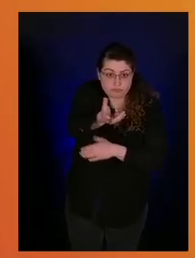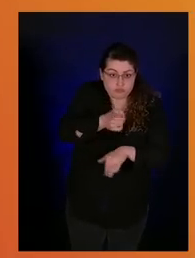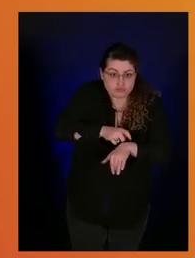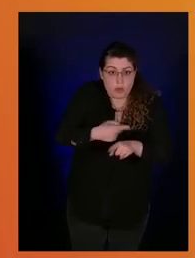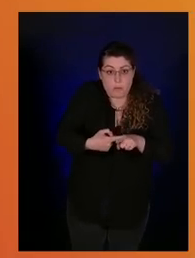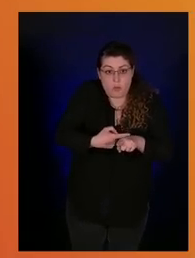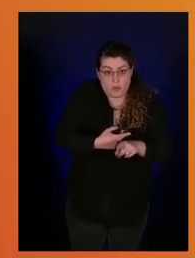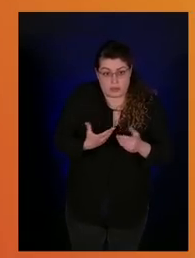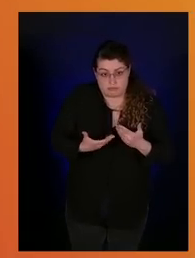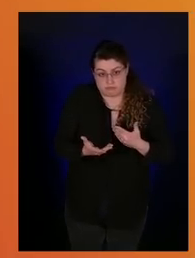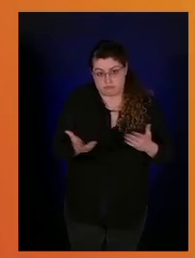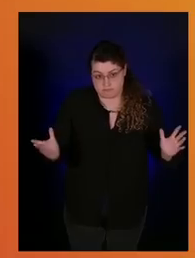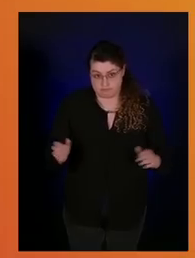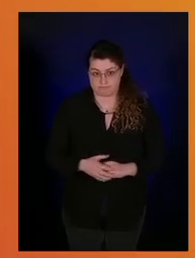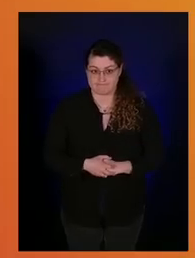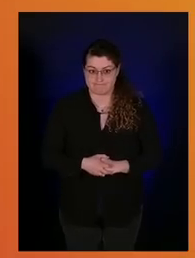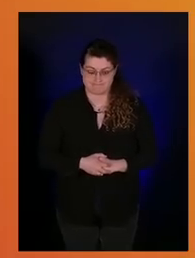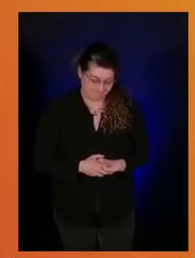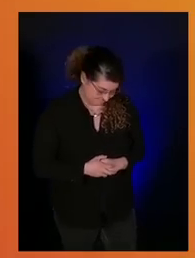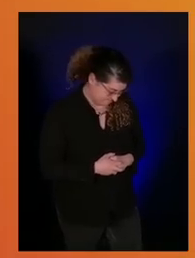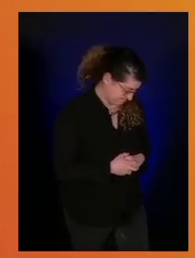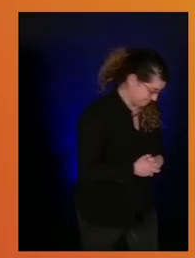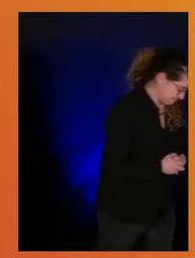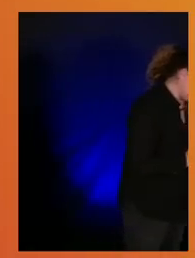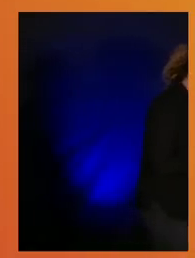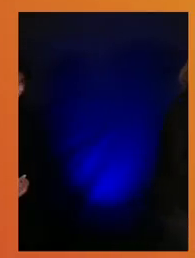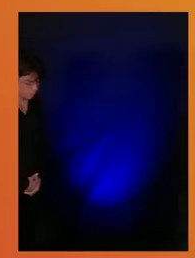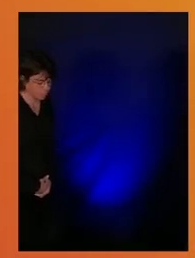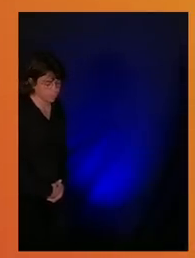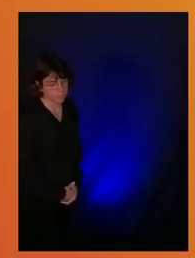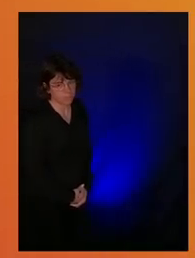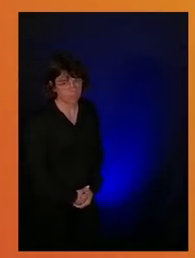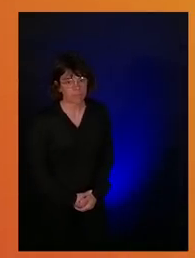je les ai moi-même. Excusez-moi pour la liaison.